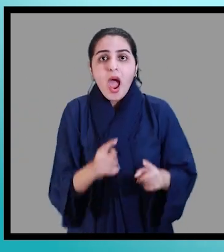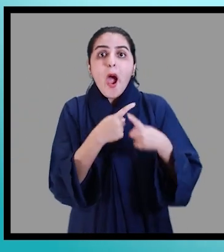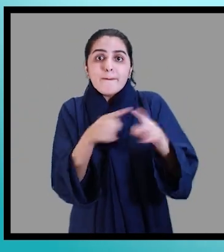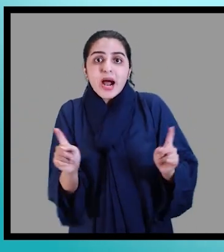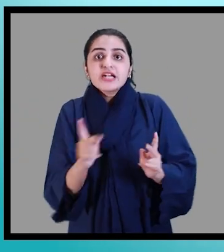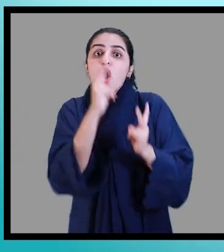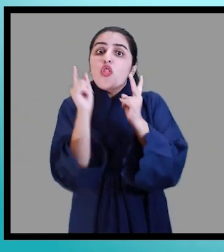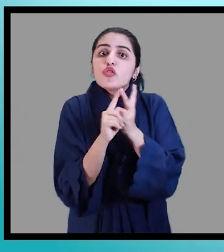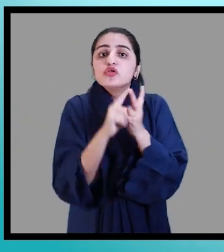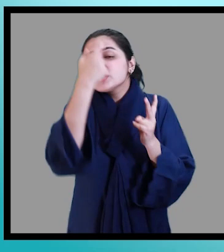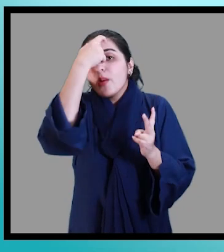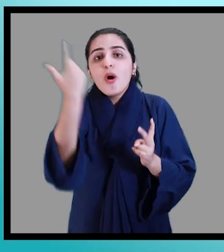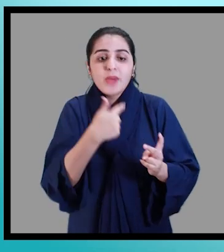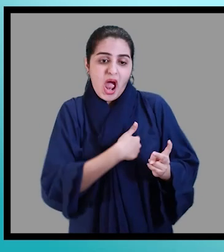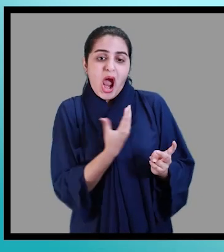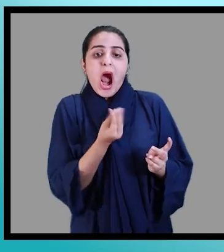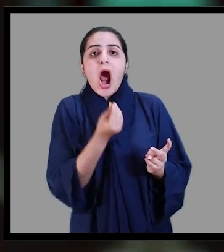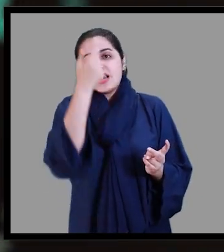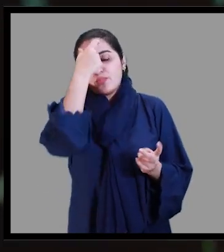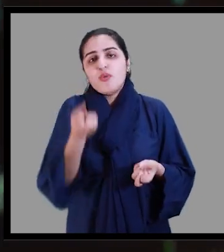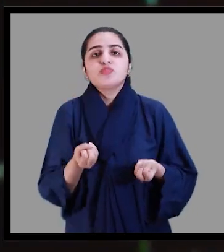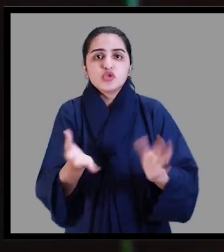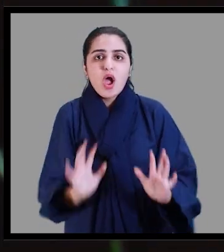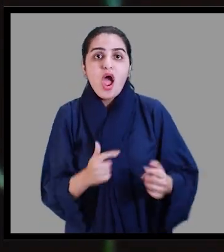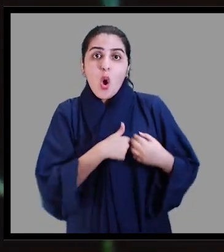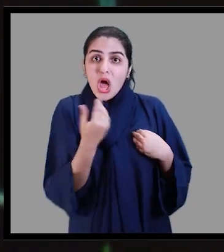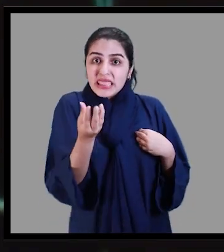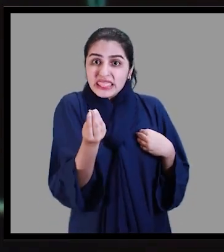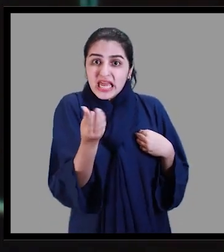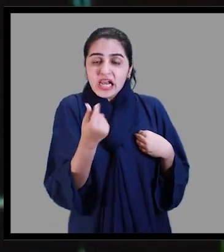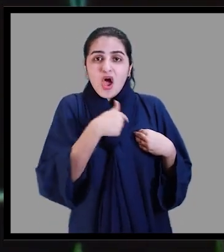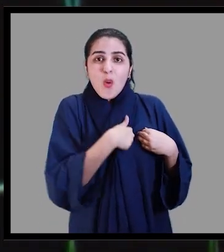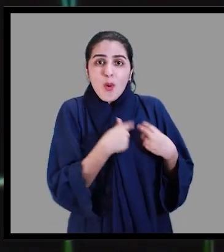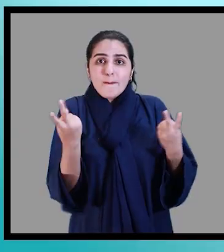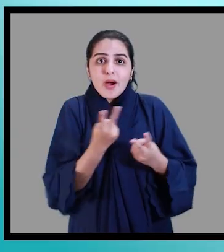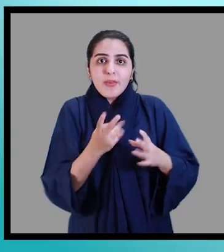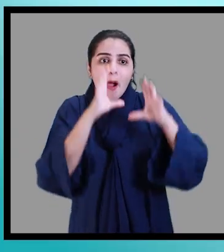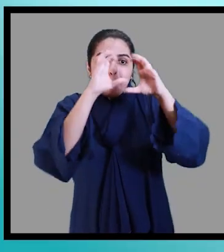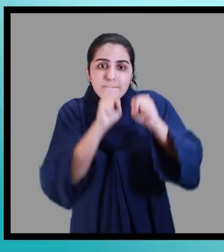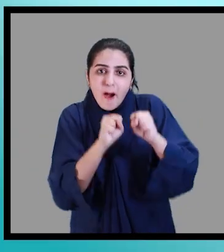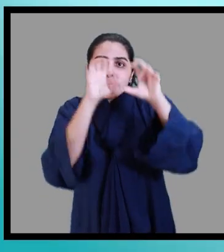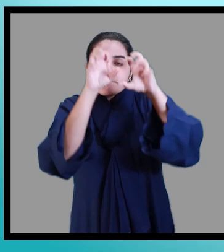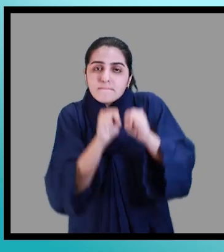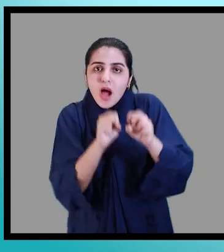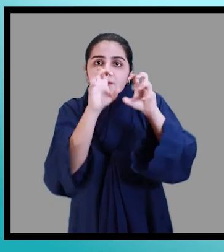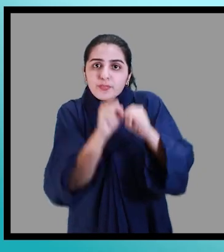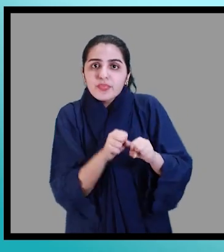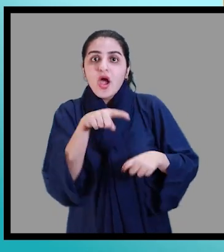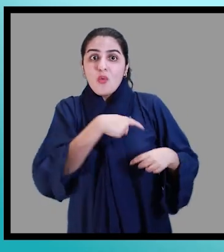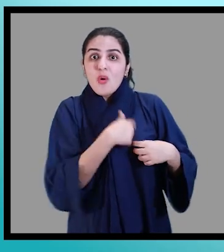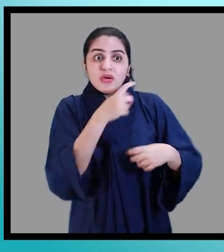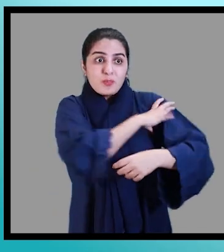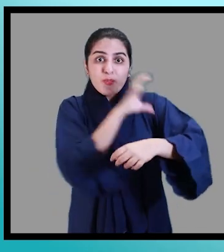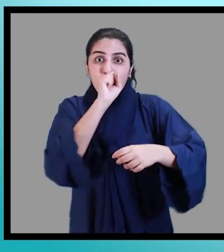ये प्रेशर एग्जर्ट करता है हमारे हार्ट के ऊपर। यानी दिल को इस प्रेशर के अगेंस्ट पंप करना होता है। जैसे जैसे ब्लड